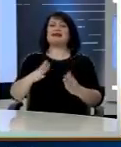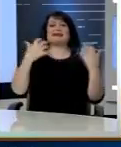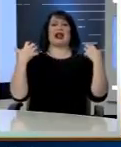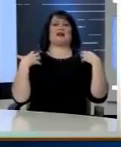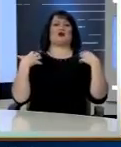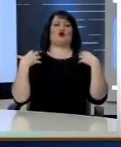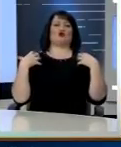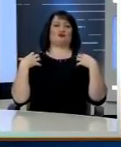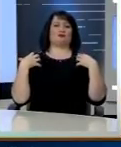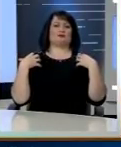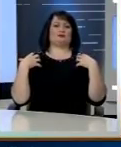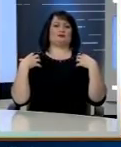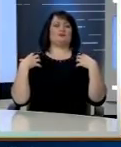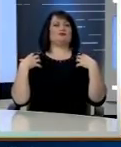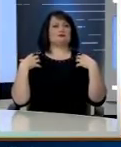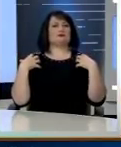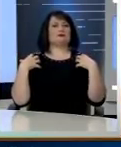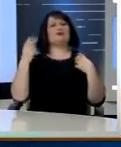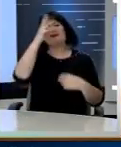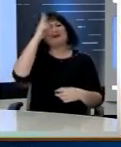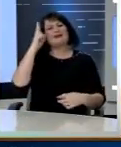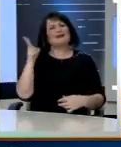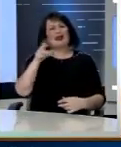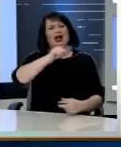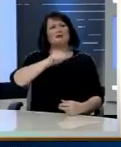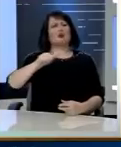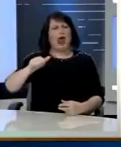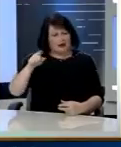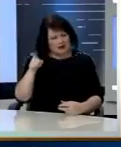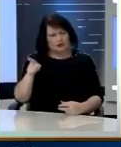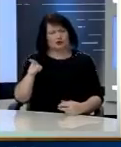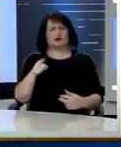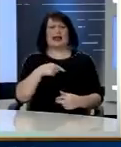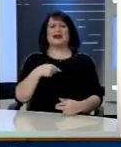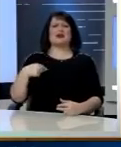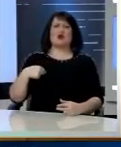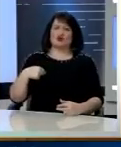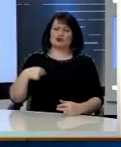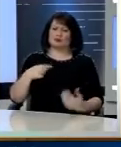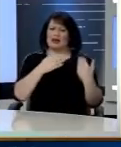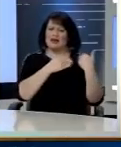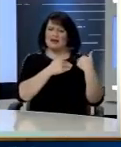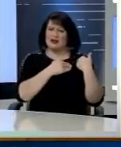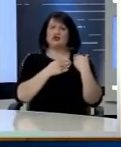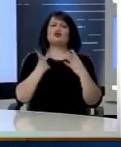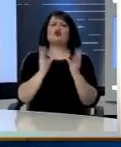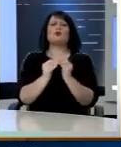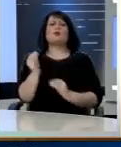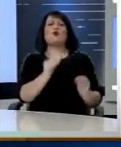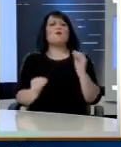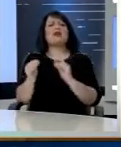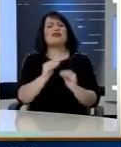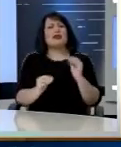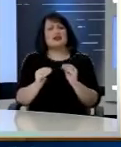στρατηγού Αμπτουλάχ Αλ Ασερί, αρχηγού των Προμηθειών,